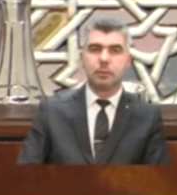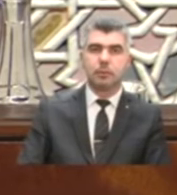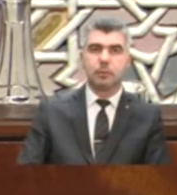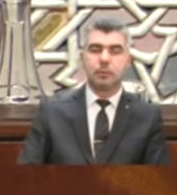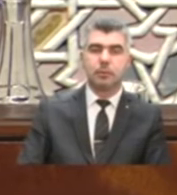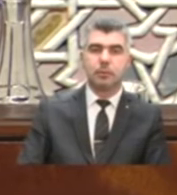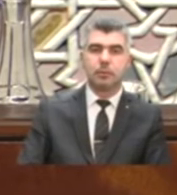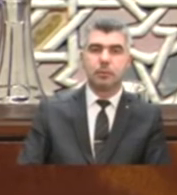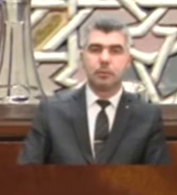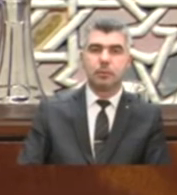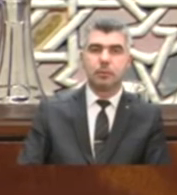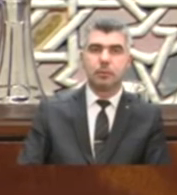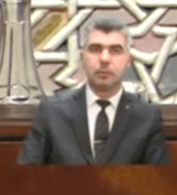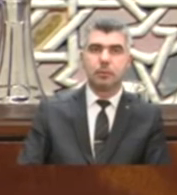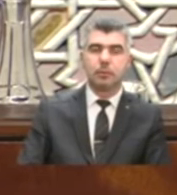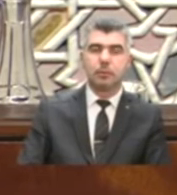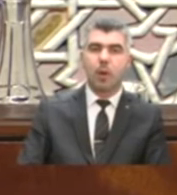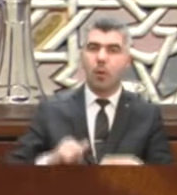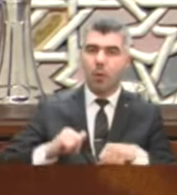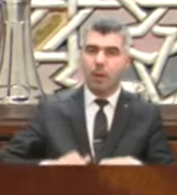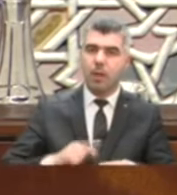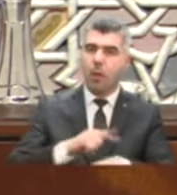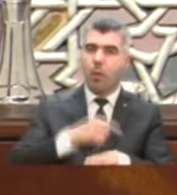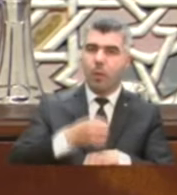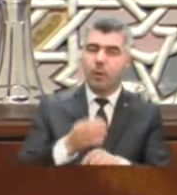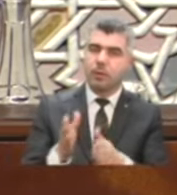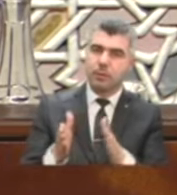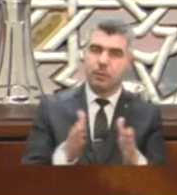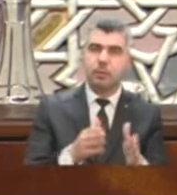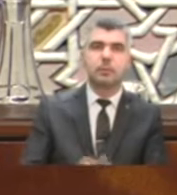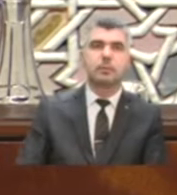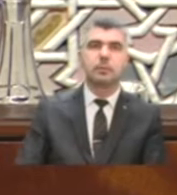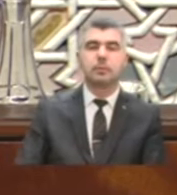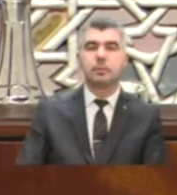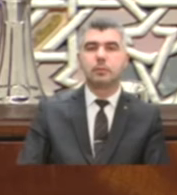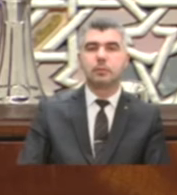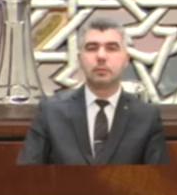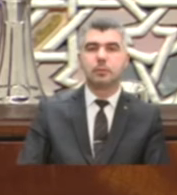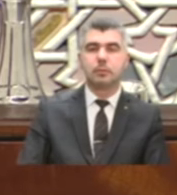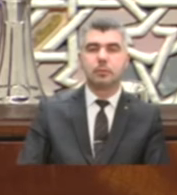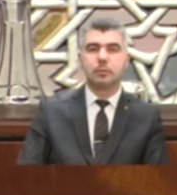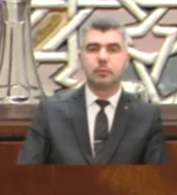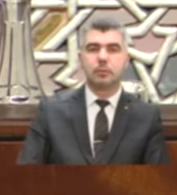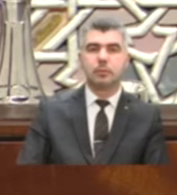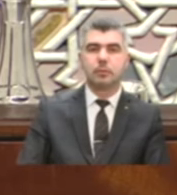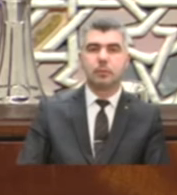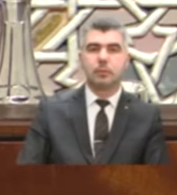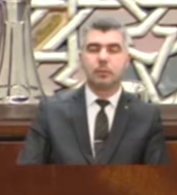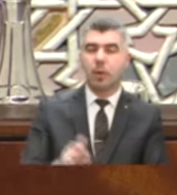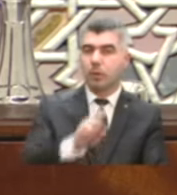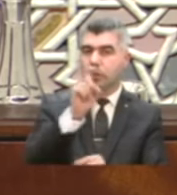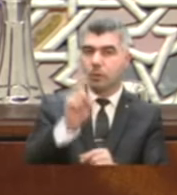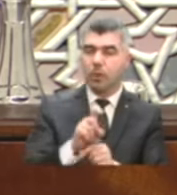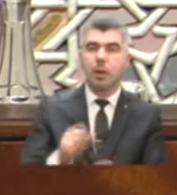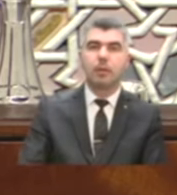أظن السيدة الوزيرة ما بقاش عندك وقت. نمر إلى السؤال الموالي